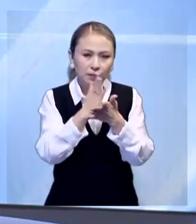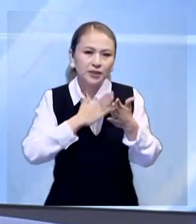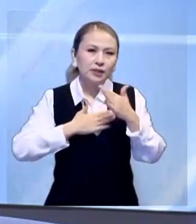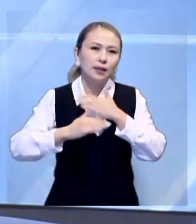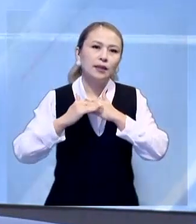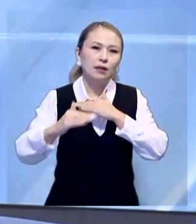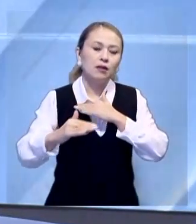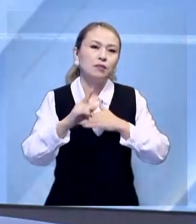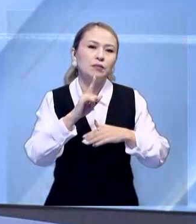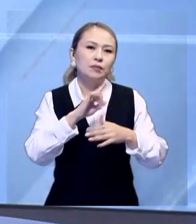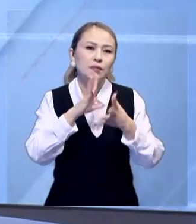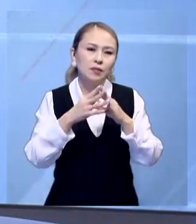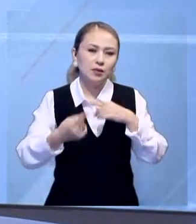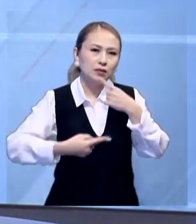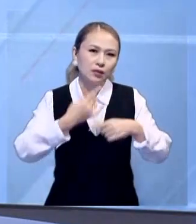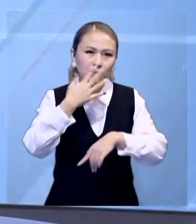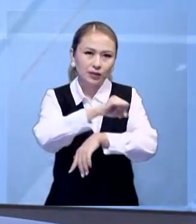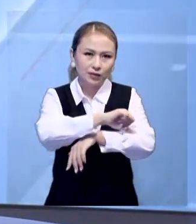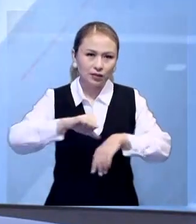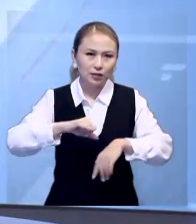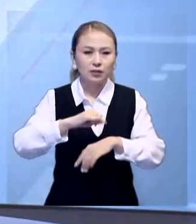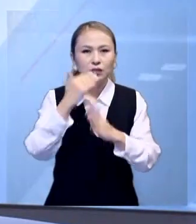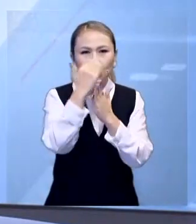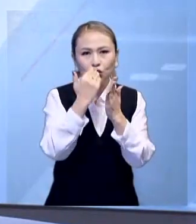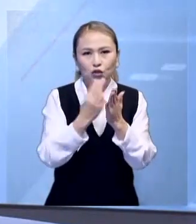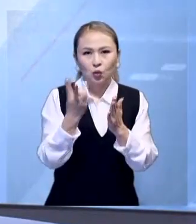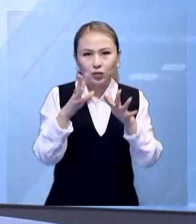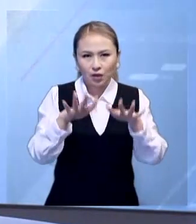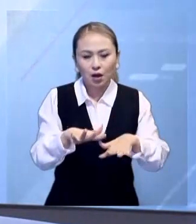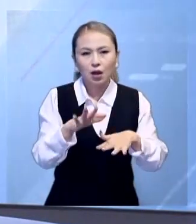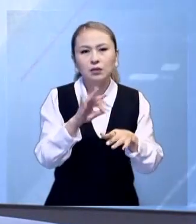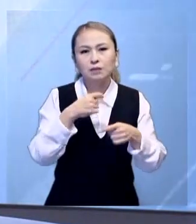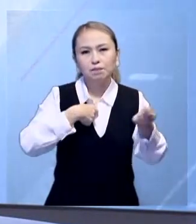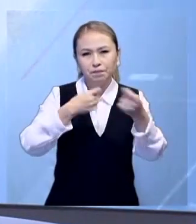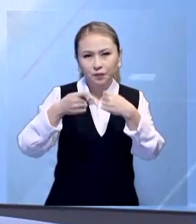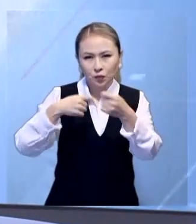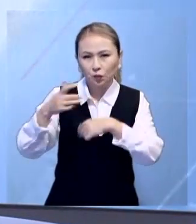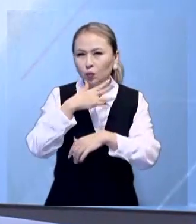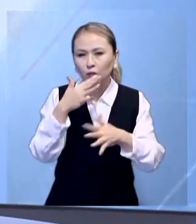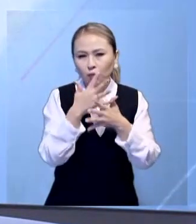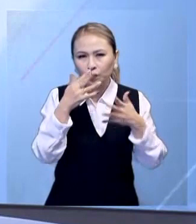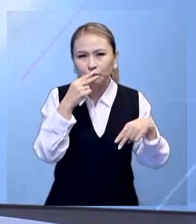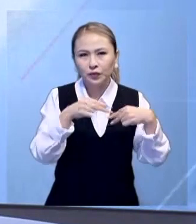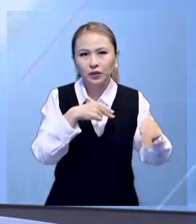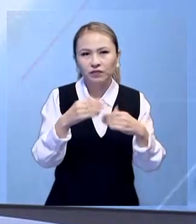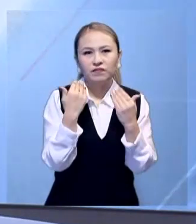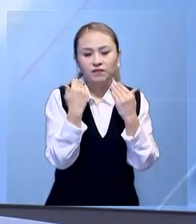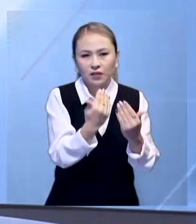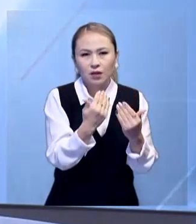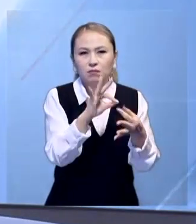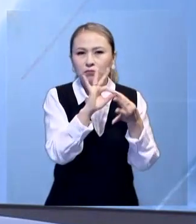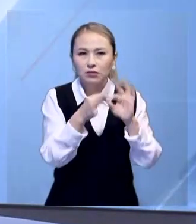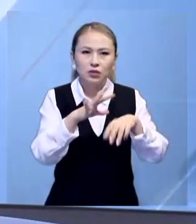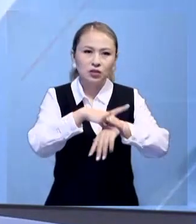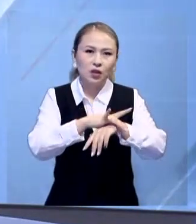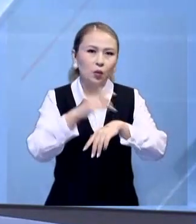otur. Bizdin el Alaşapandağı ayının sırtkı sauda serktestere tiziminde 3-ші orında. Alıs-beristin ауқымды бөлігі азық-түлікке тиесілі.